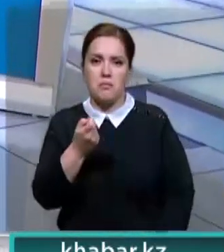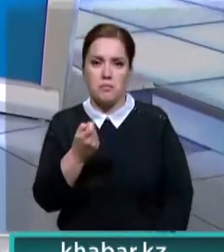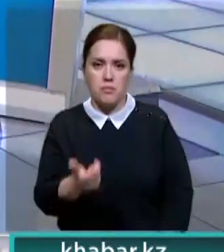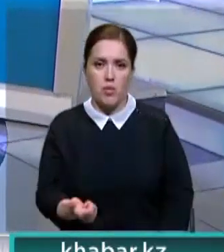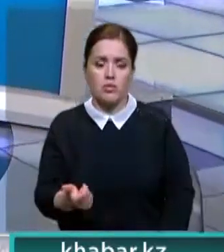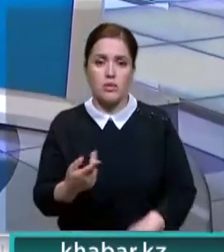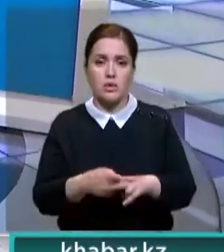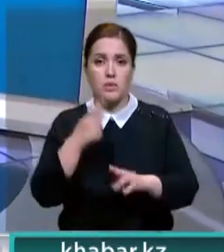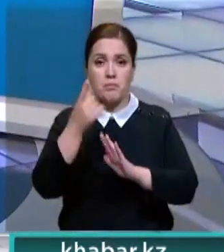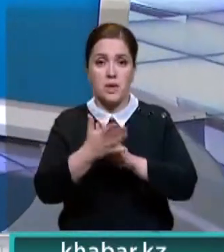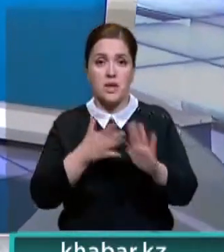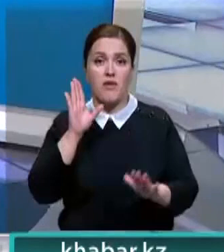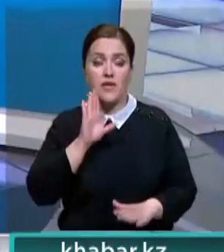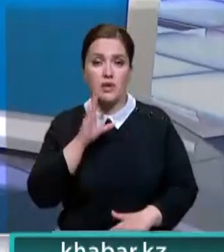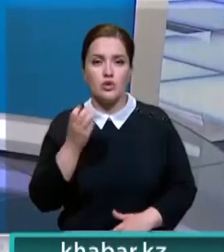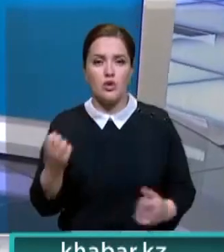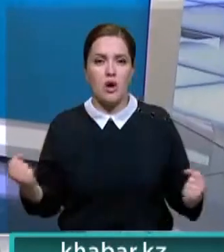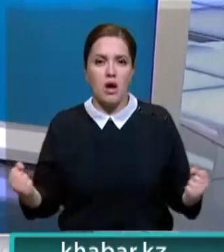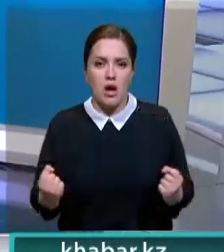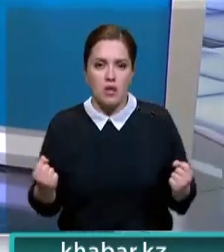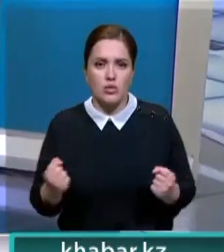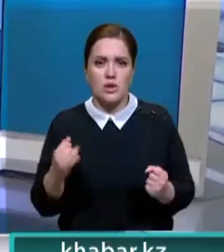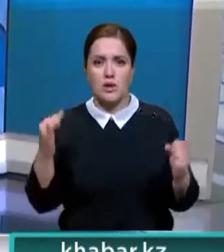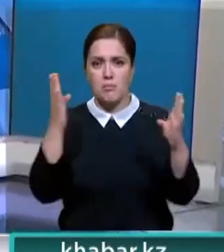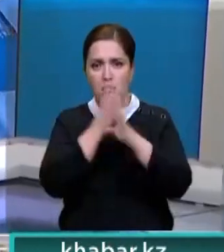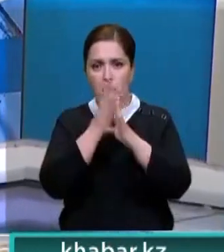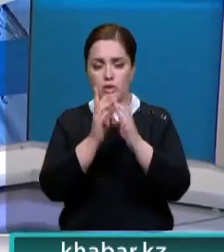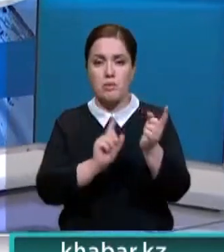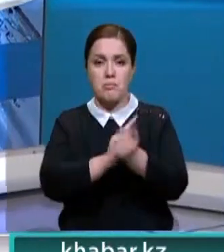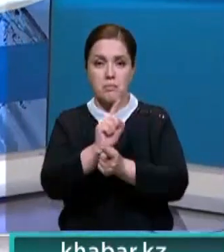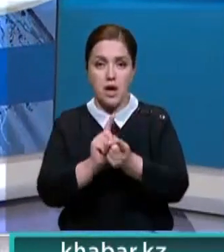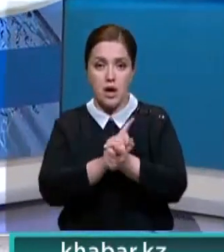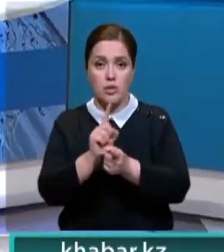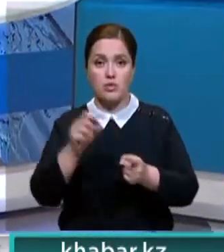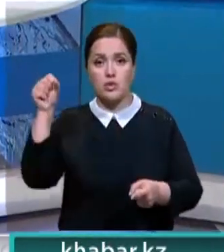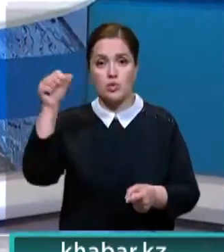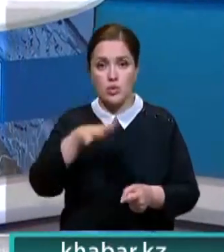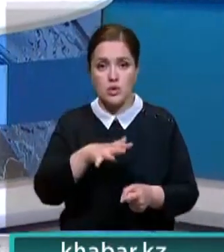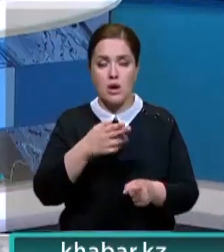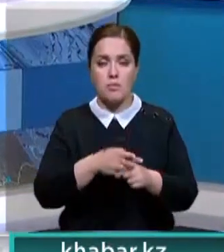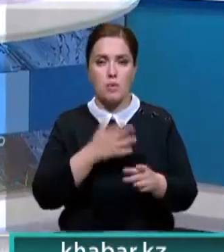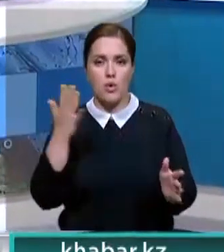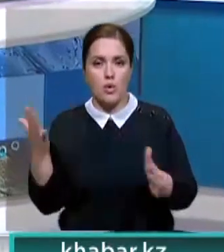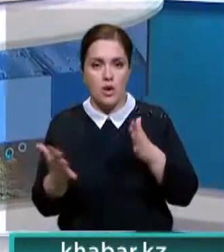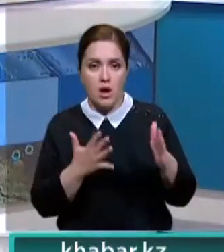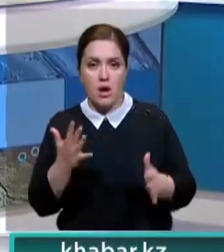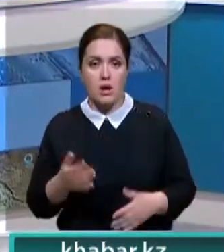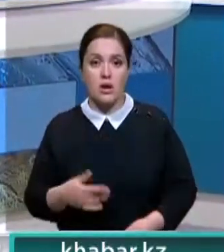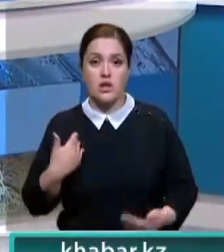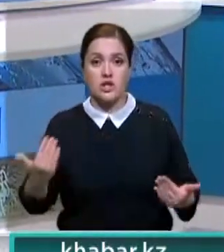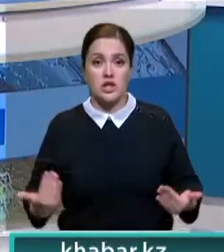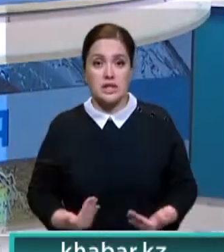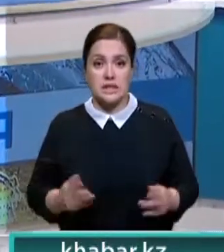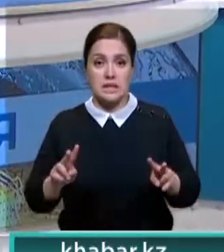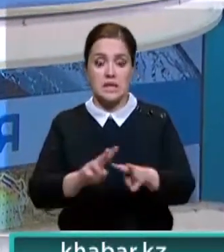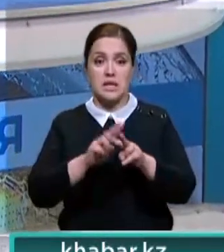отдыхающих не так много. Ну, это и понятно. Вода еще не прогрелась, да и погода довольно переменчива. То светит солнце, то ветер тучи нагоняет. Я бы, как